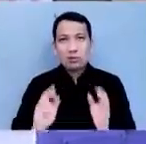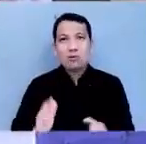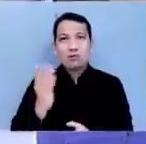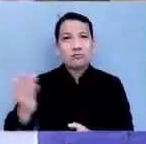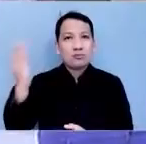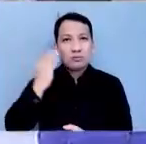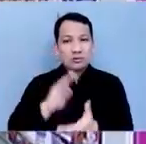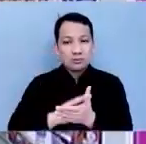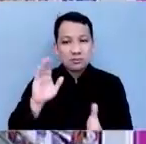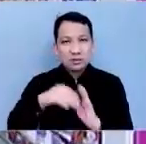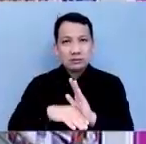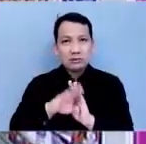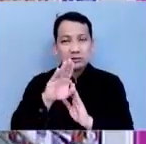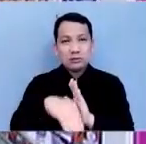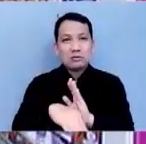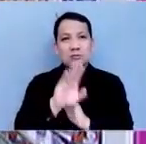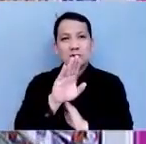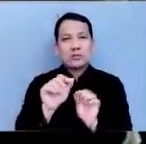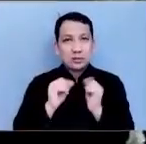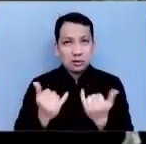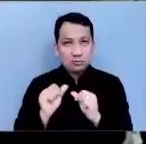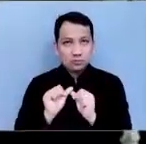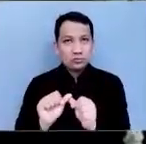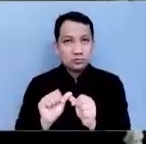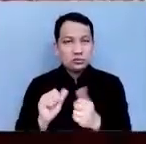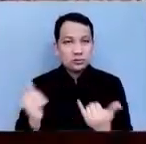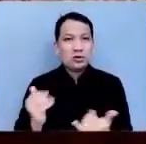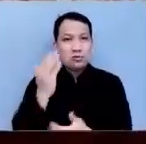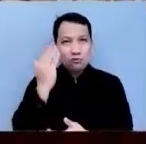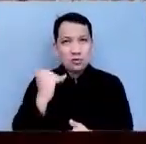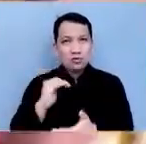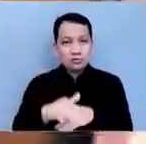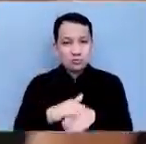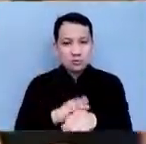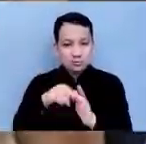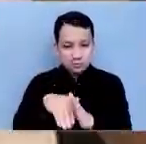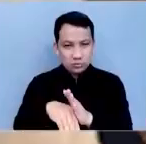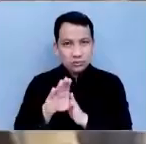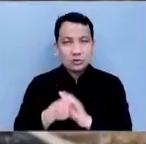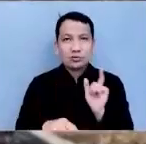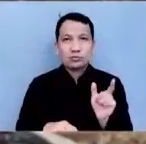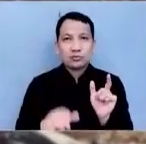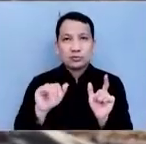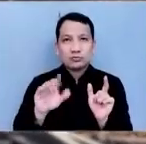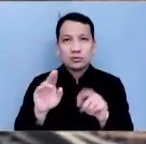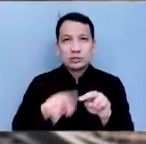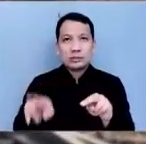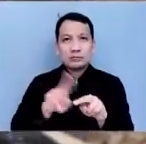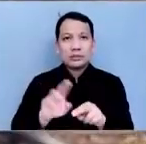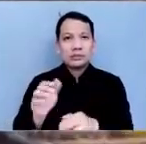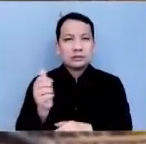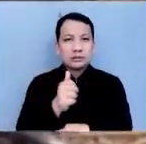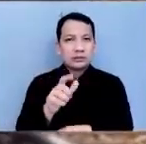presyo ng mga bilihin. Pero tuloy na raw ito ngayon. Tutal, bumagal ang inflation. 2015 pa nang huling magtaas pasahe